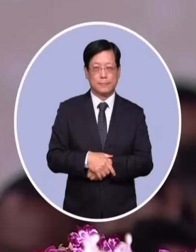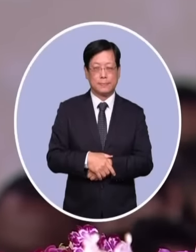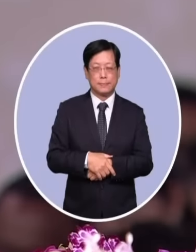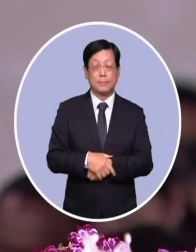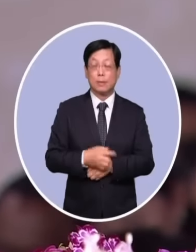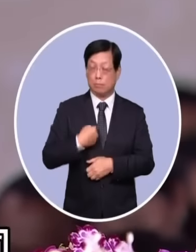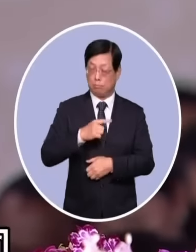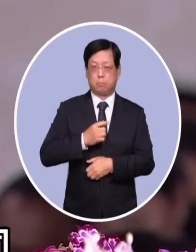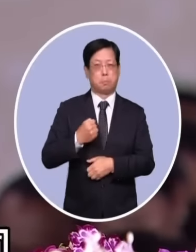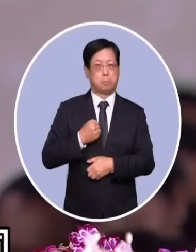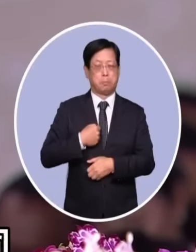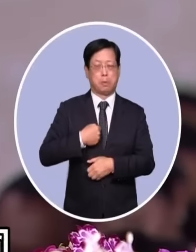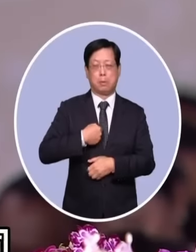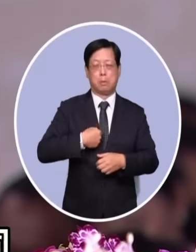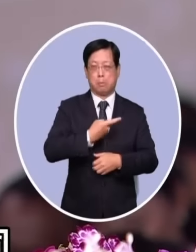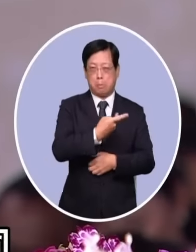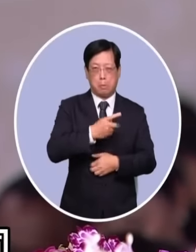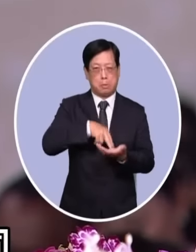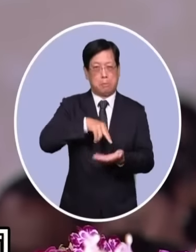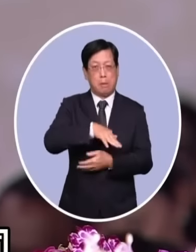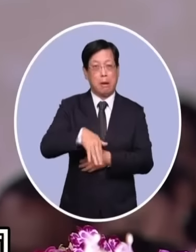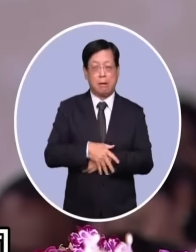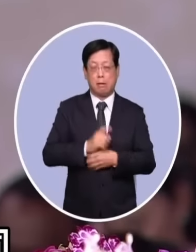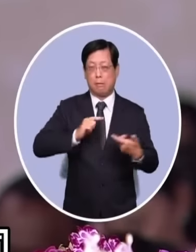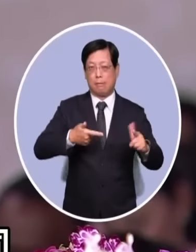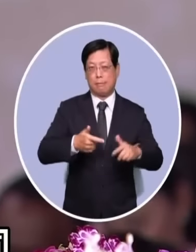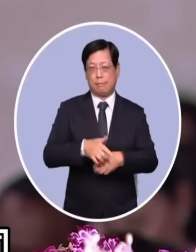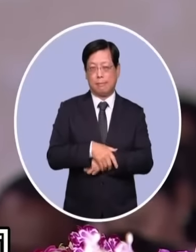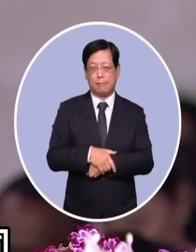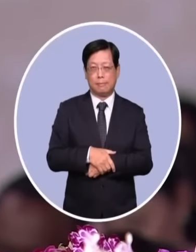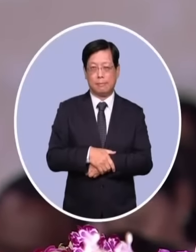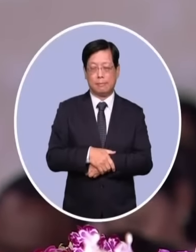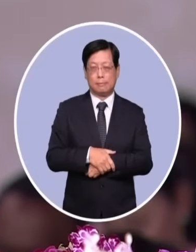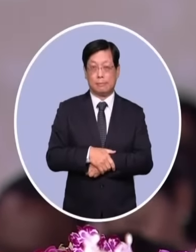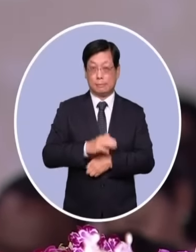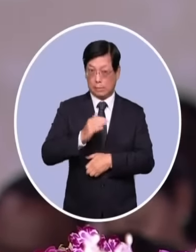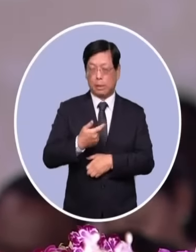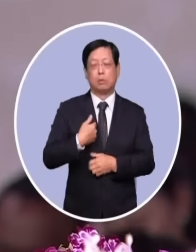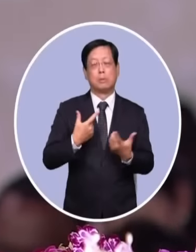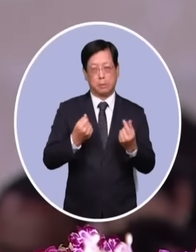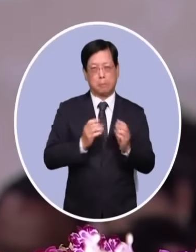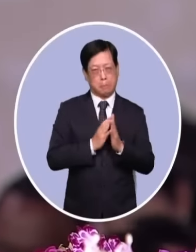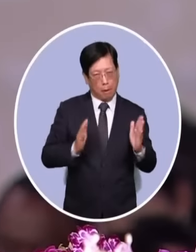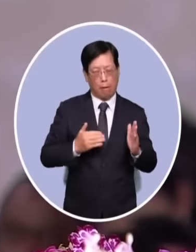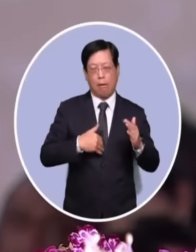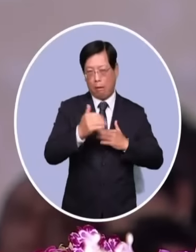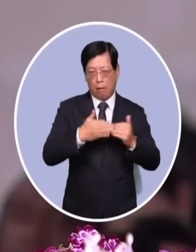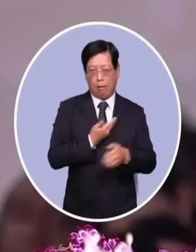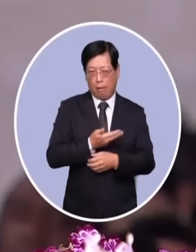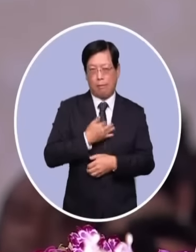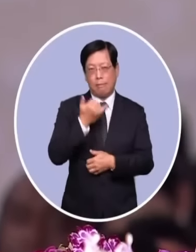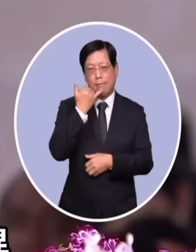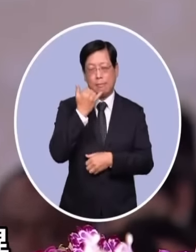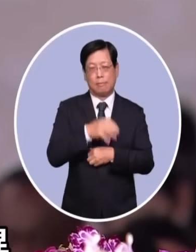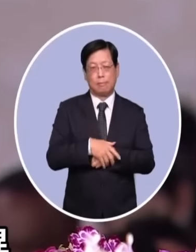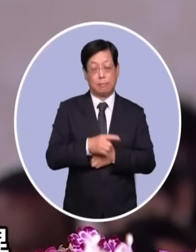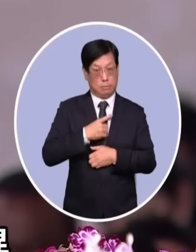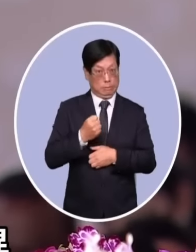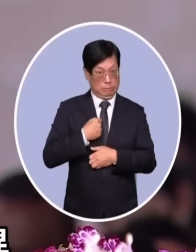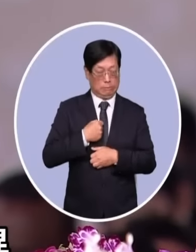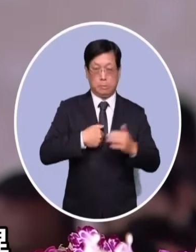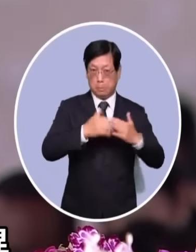我们深知彼此的立场有所不同，但始终愿意包容彼此。我们深知